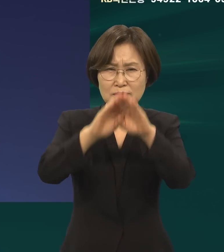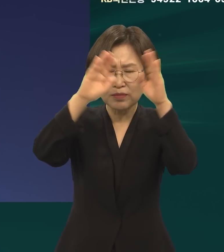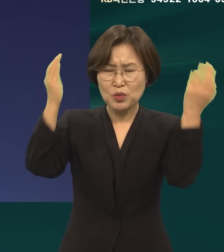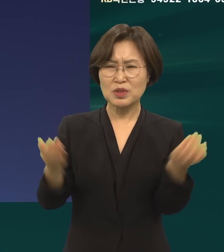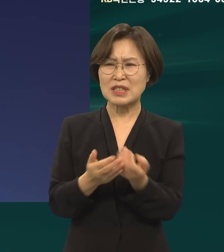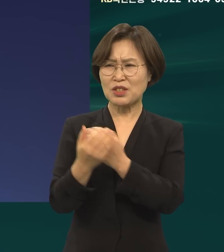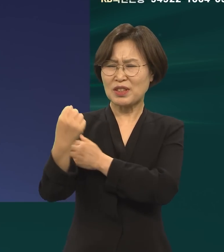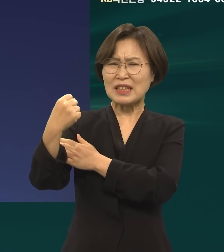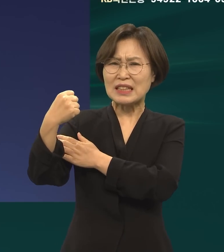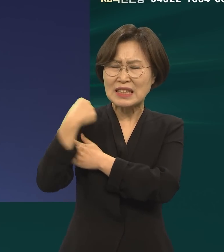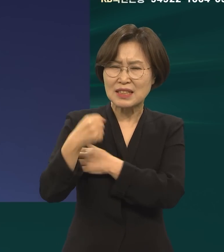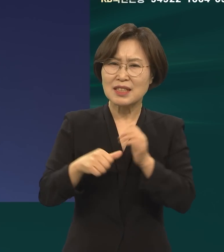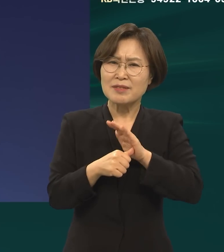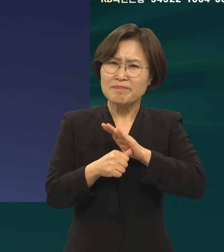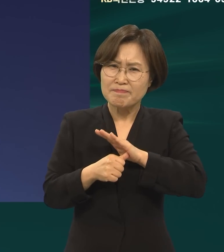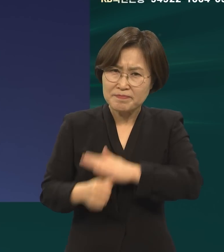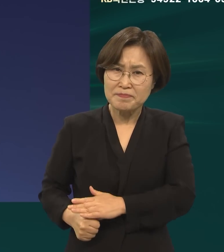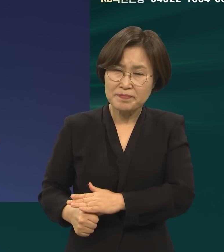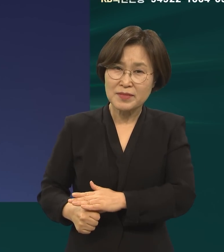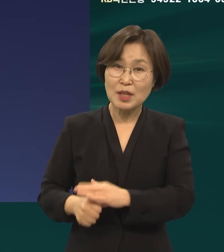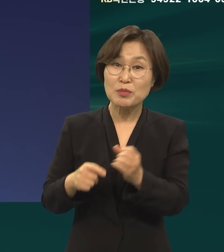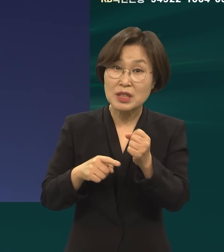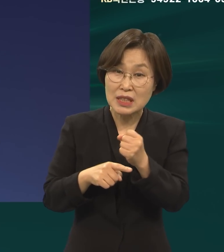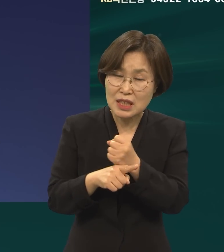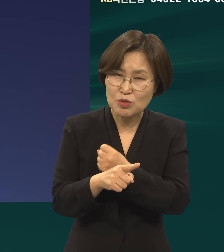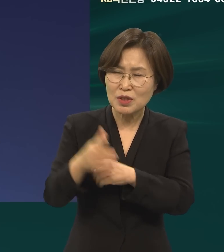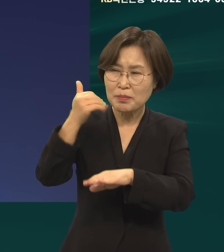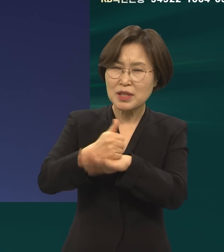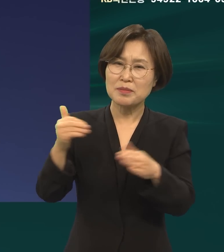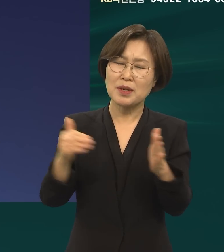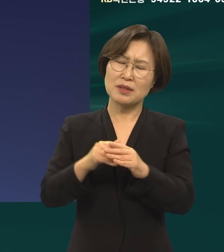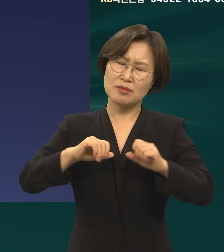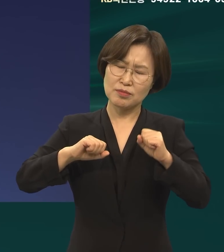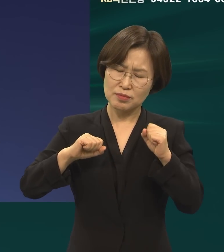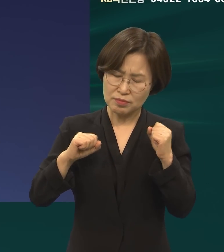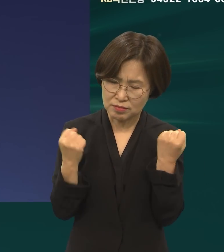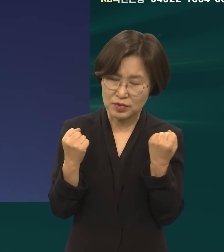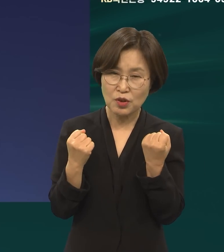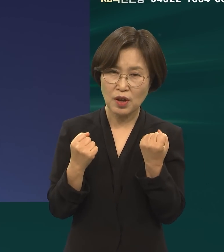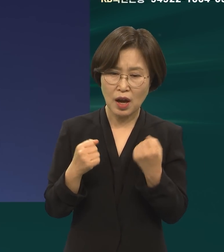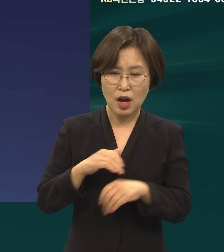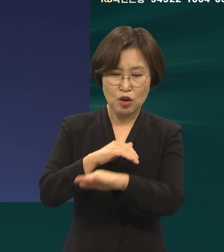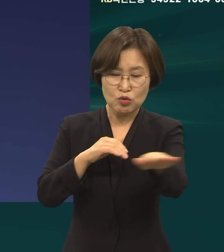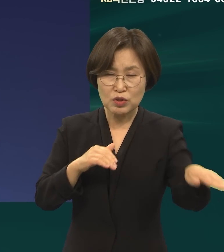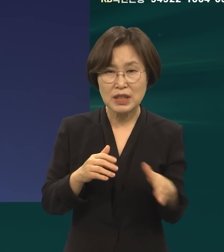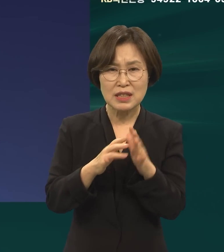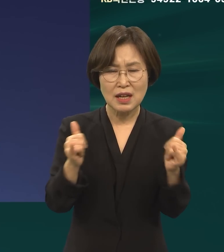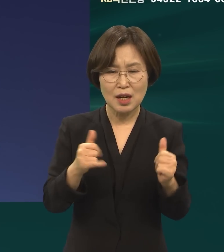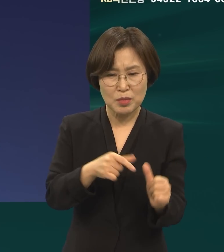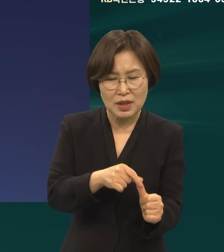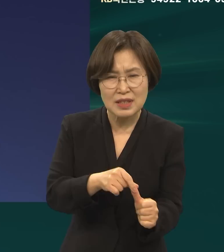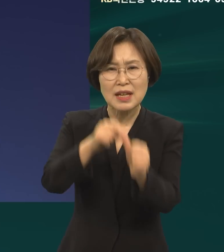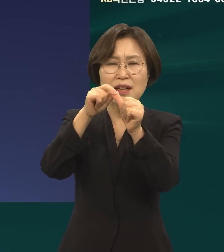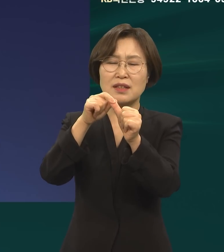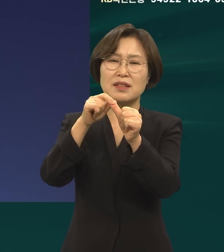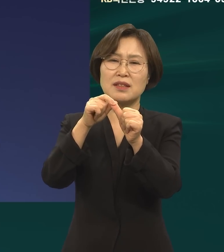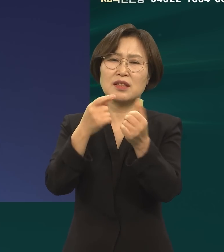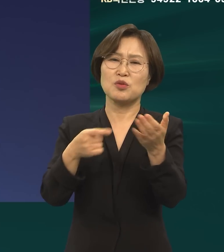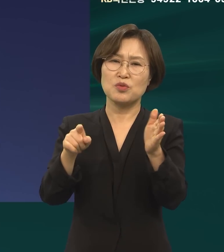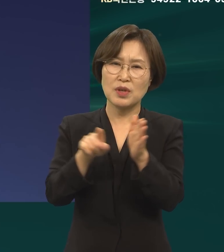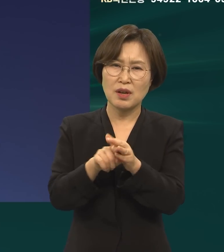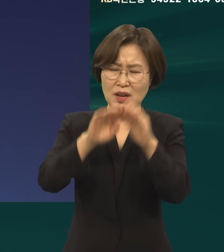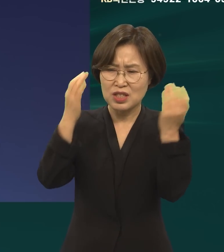전능을 절제하신 이유는 그분은 끝까지 순종하고 죽으셔야만 우리를 살려내실 수 있기 때문입니다. 하나님은